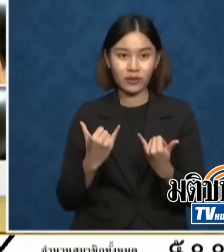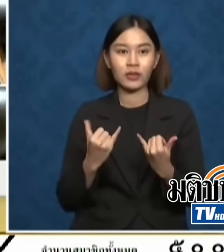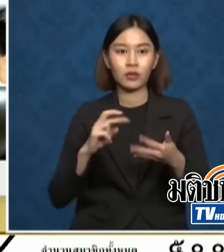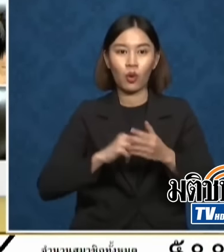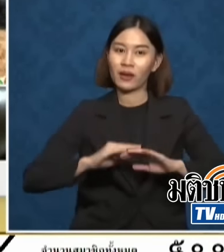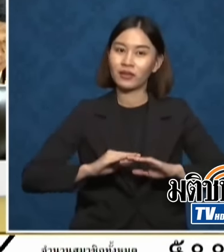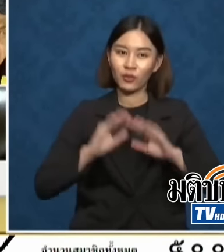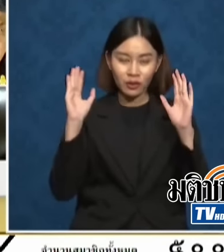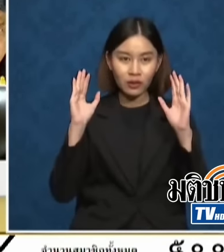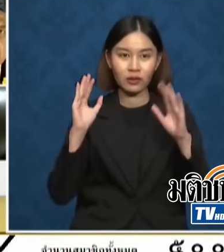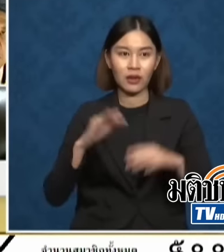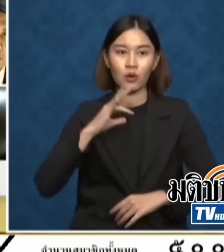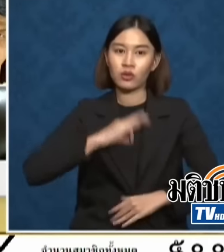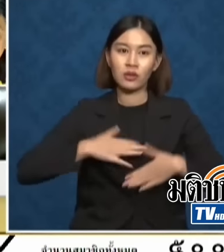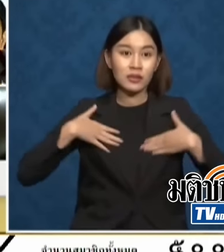ซ่ตรวน